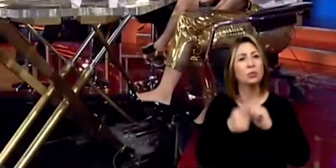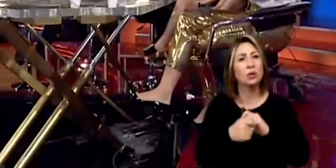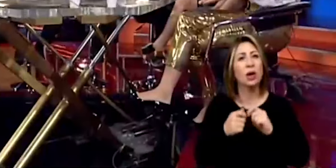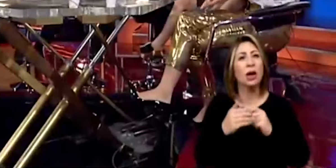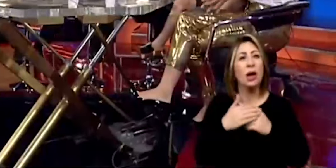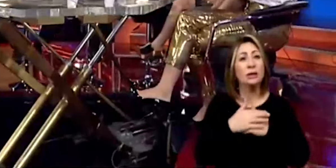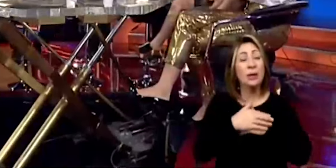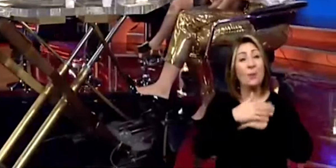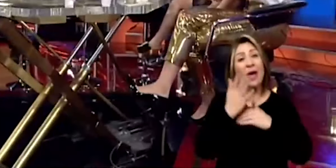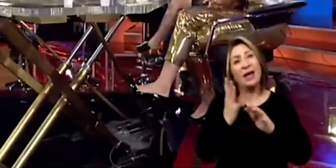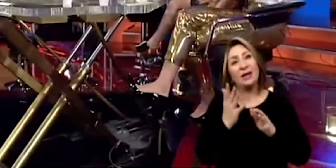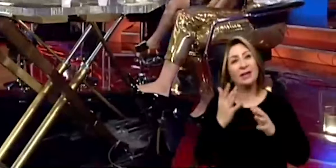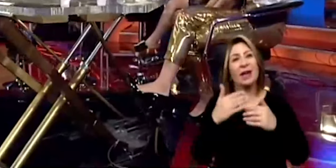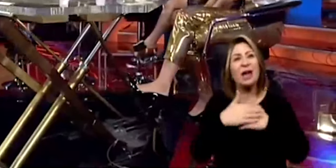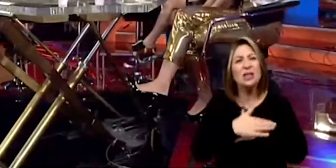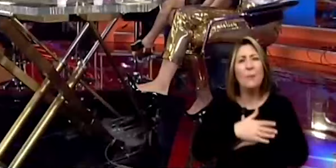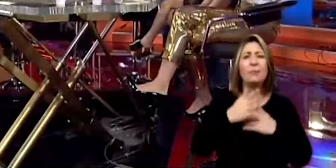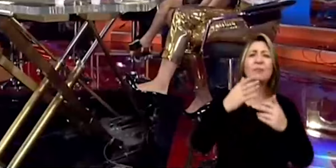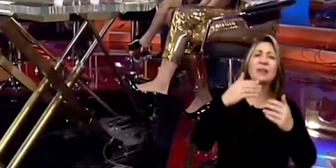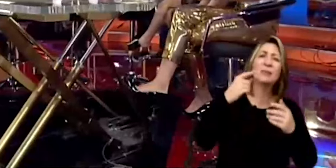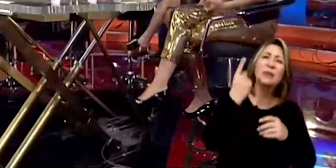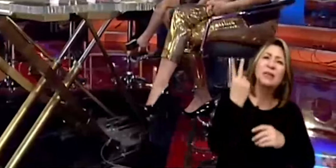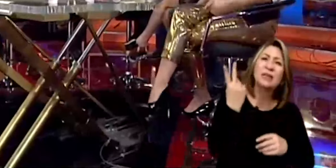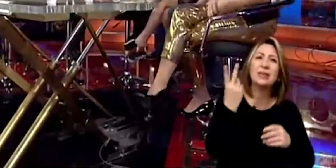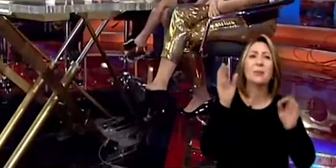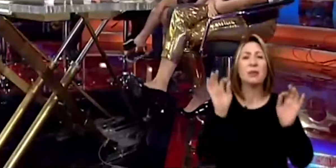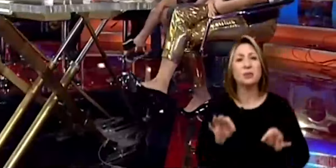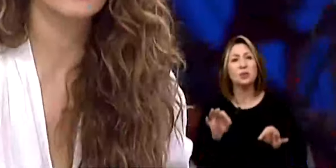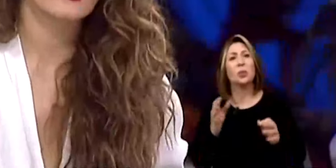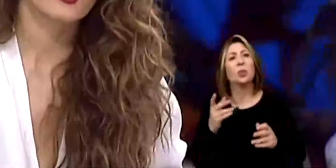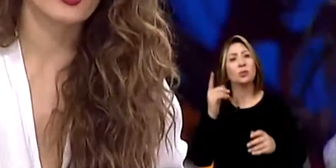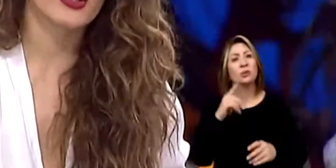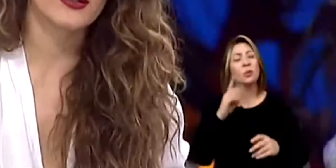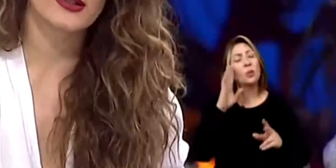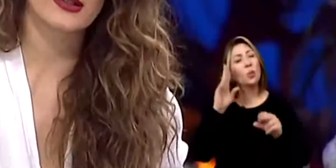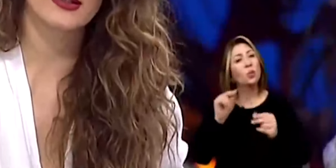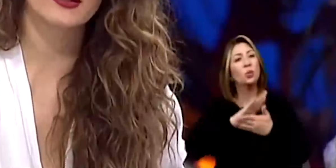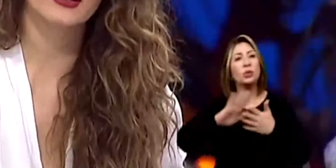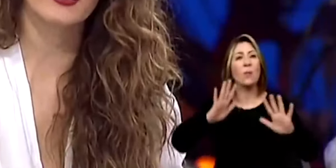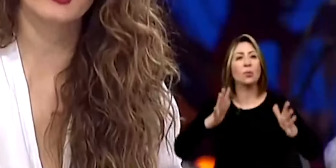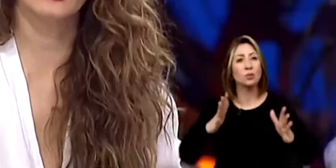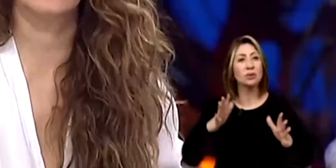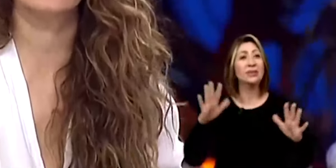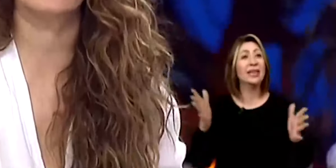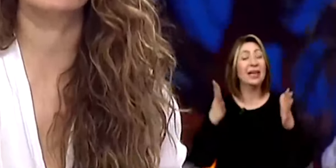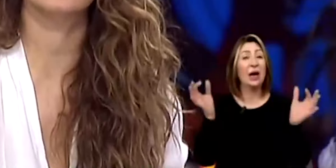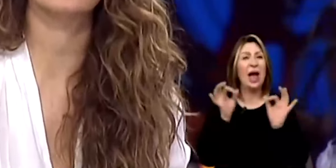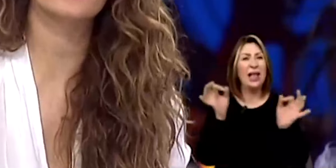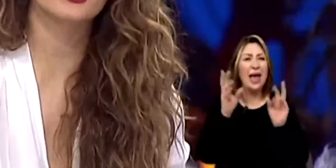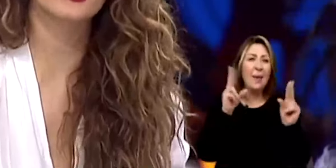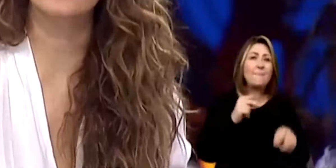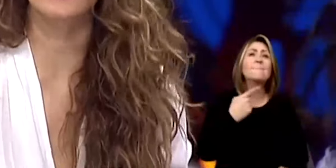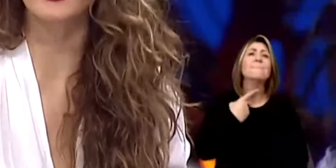akşama doğru oluyor. Bazen de klip konserlerimiz işte gece 1'de, 2'de falan bile olabiliyor. O yüzden ne kadar çok erken